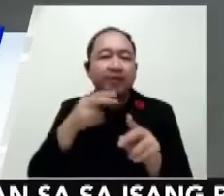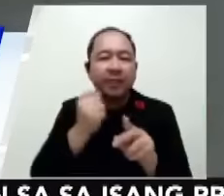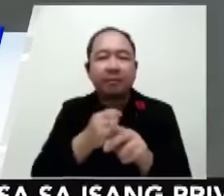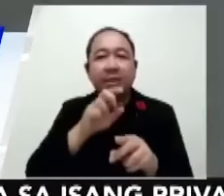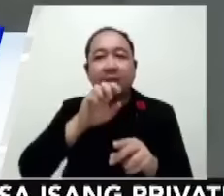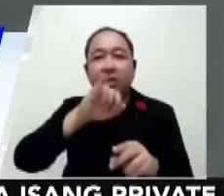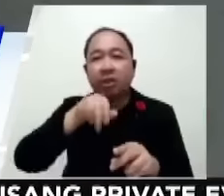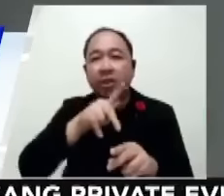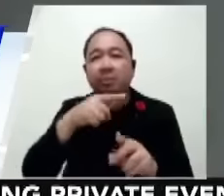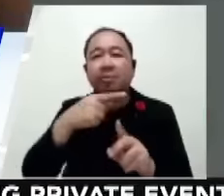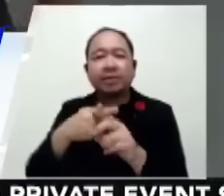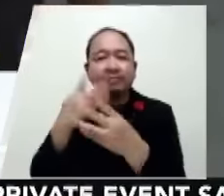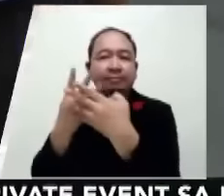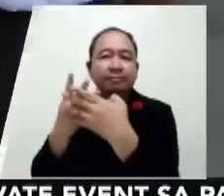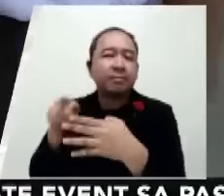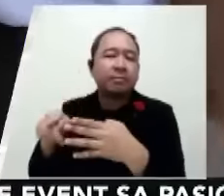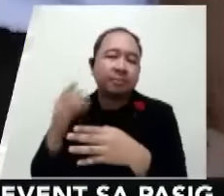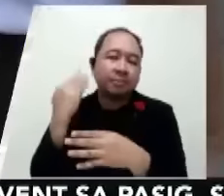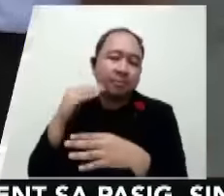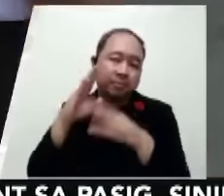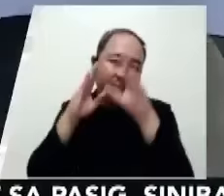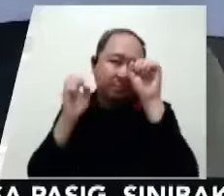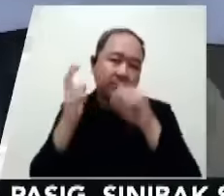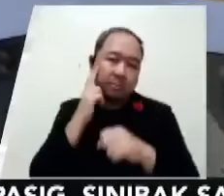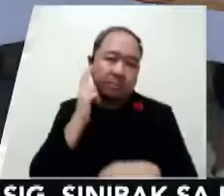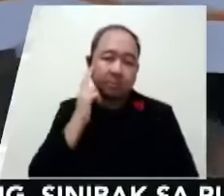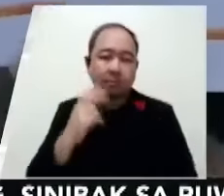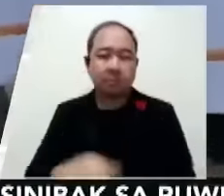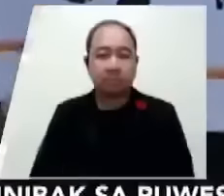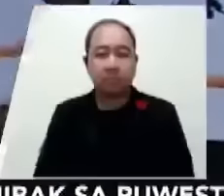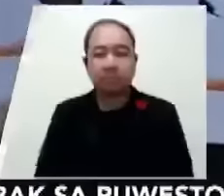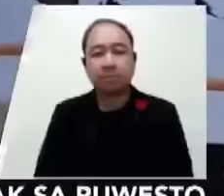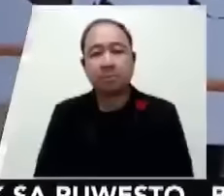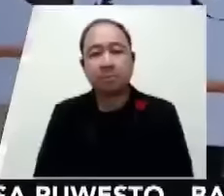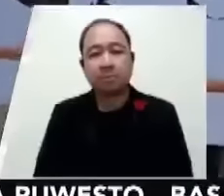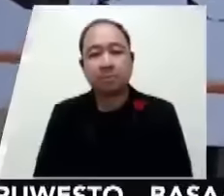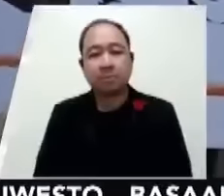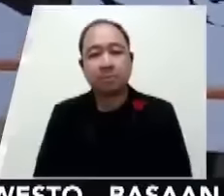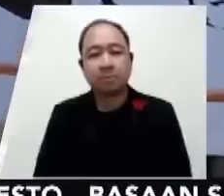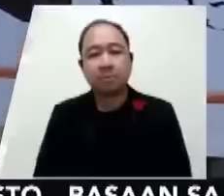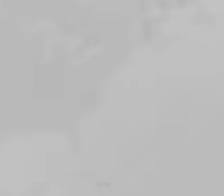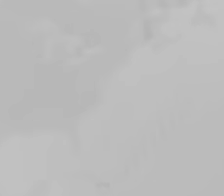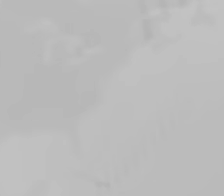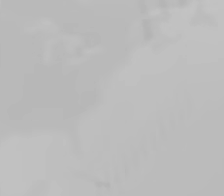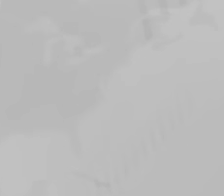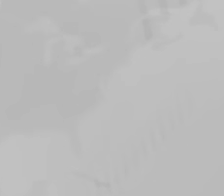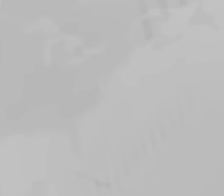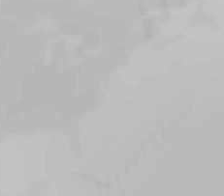Para sa GMA Integrated News, Mav Gonzalez, nakatutok, 24 oras.